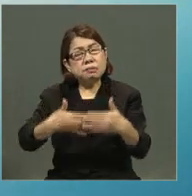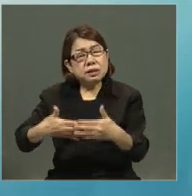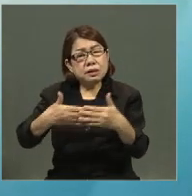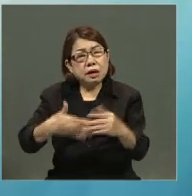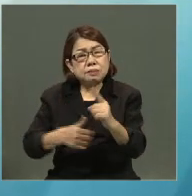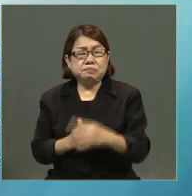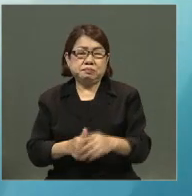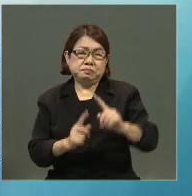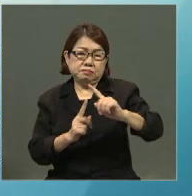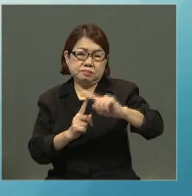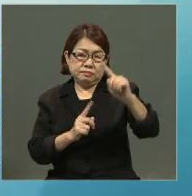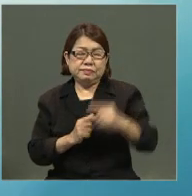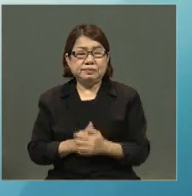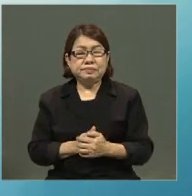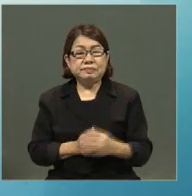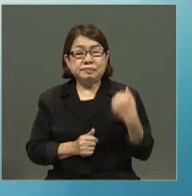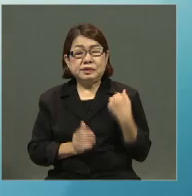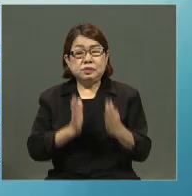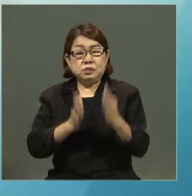กว่านะครับสาระเมริกาก็ก็ยังเป็นอันดับที่1